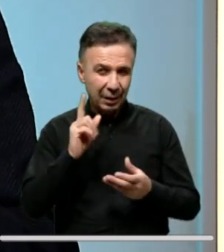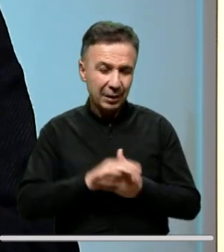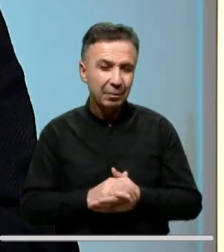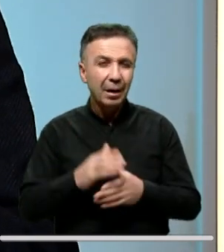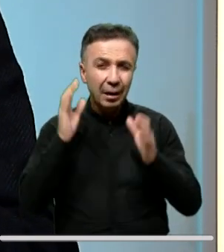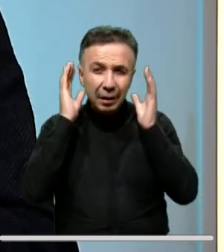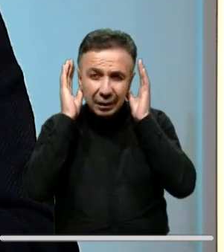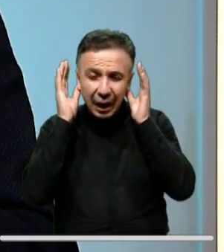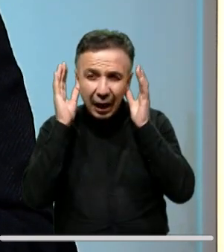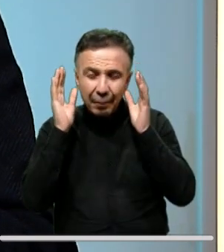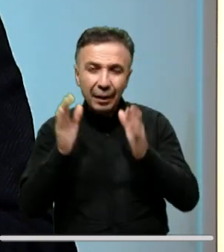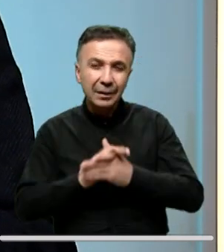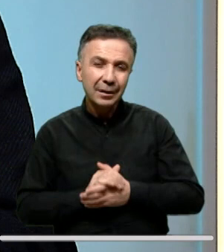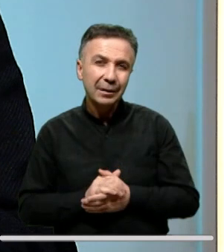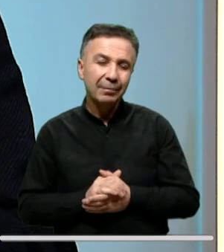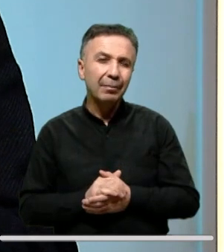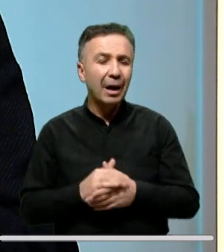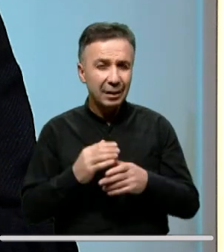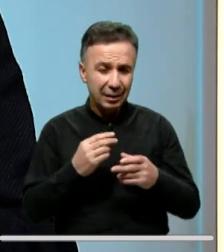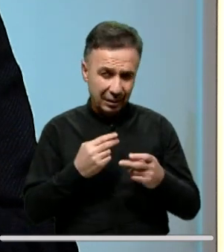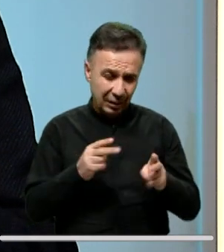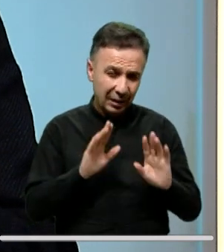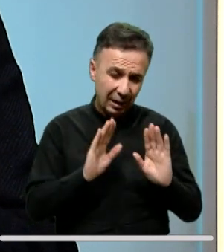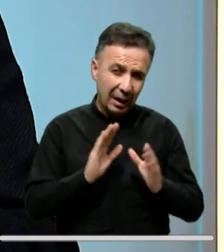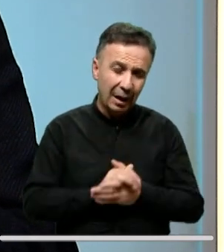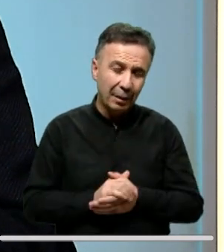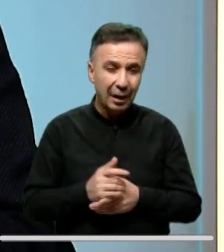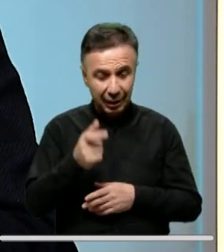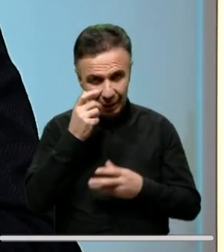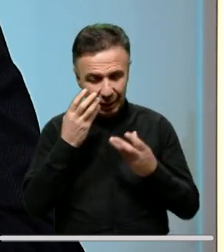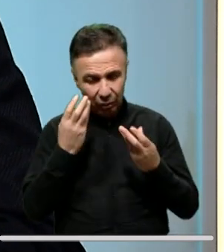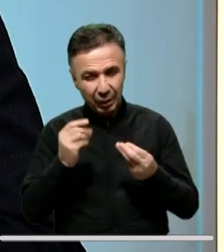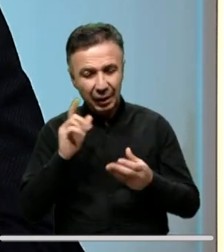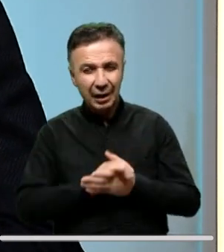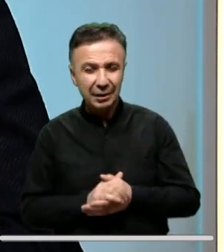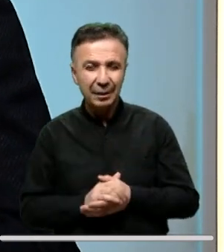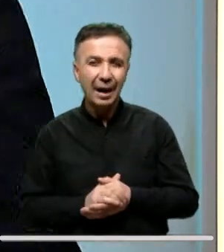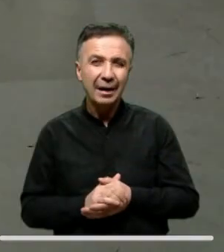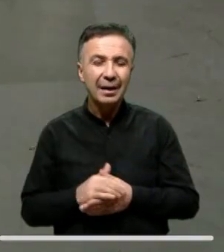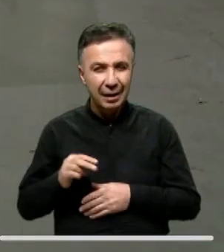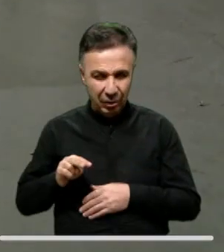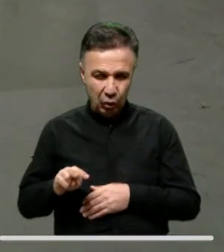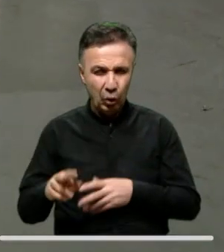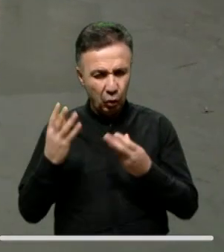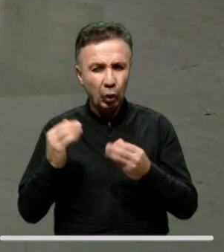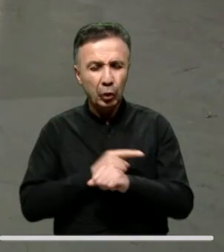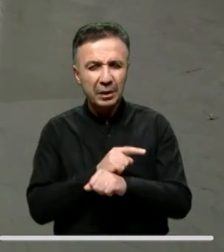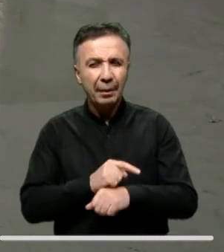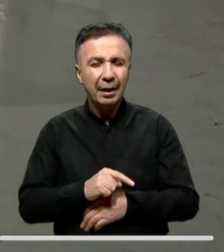namaz maal keraha caizdir ama değil mi? O sakıncalı durumla da etmemek lazım. Yani